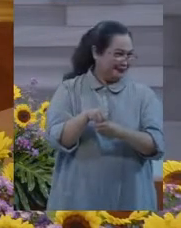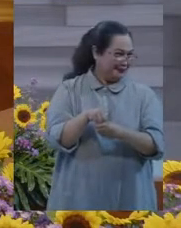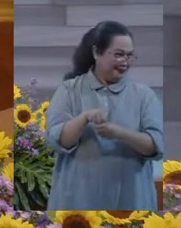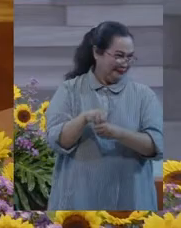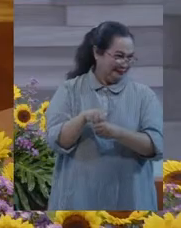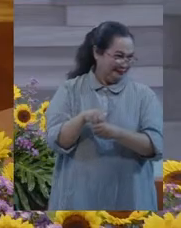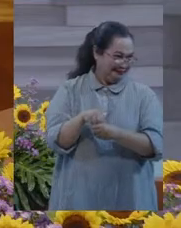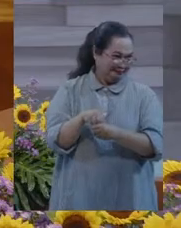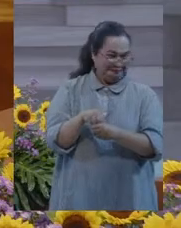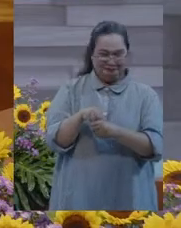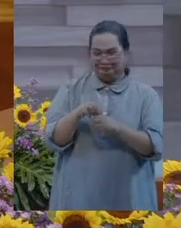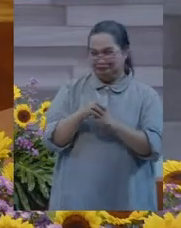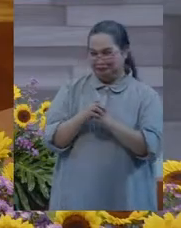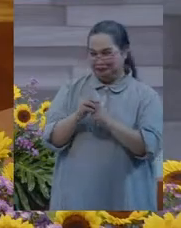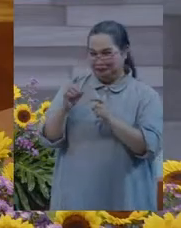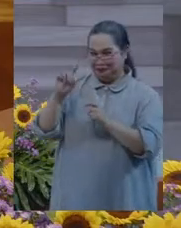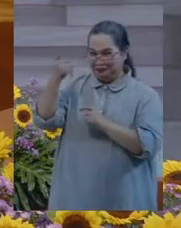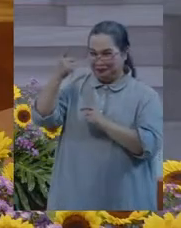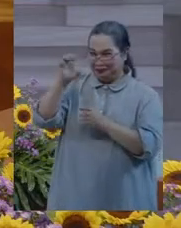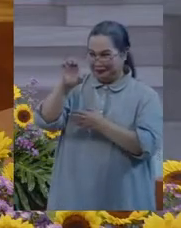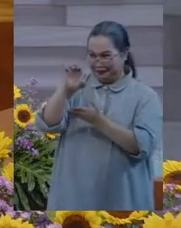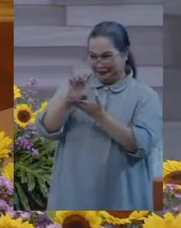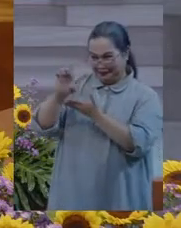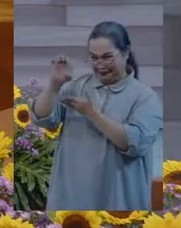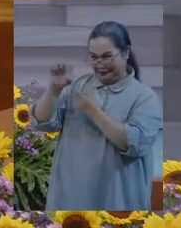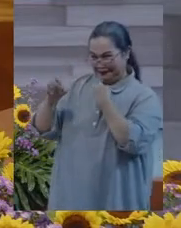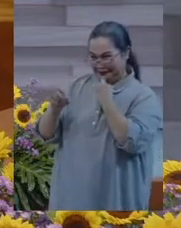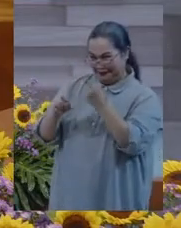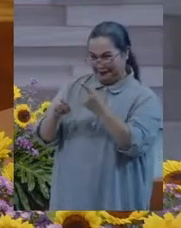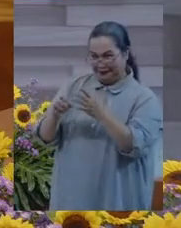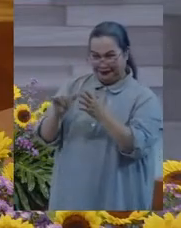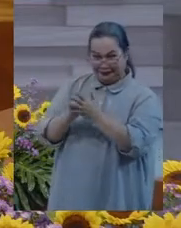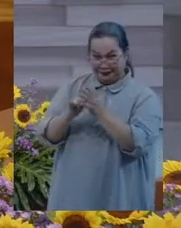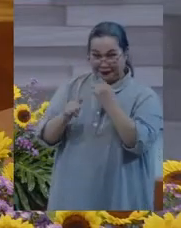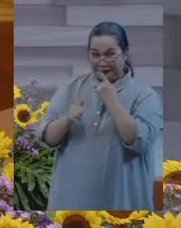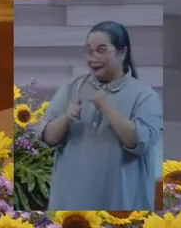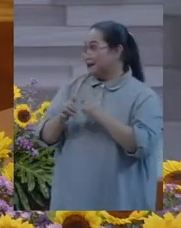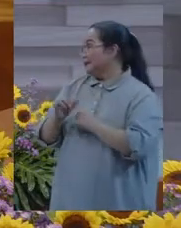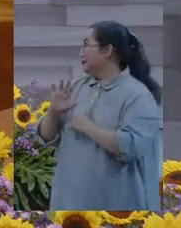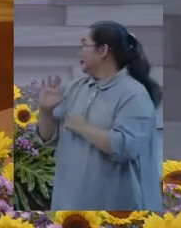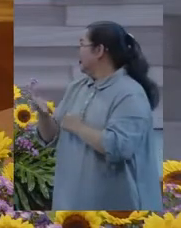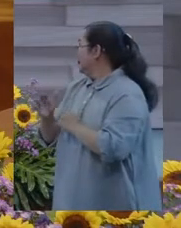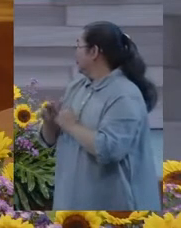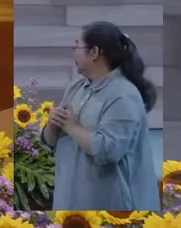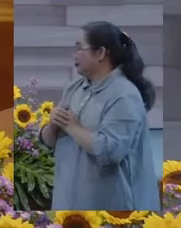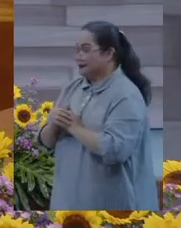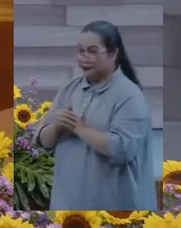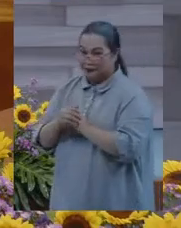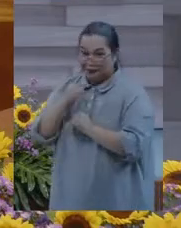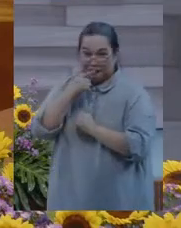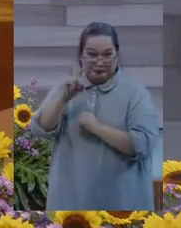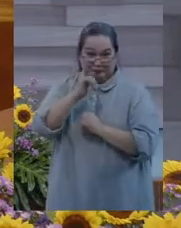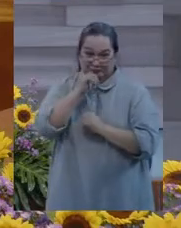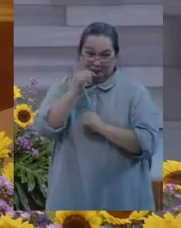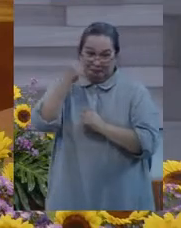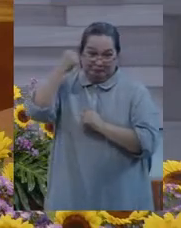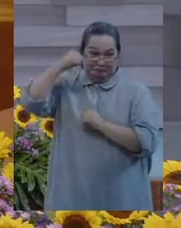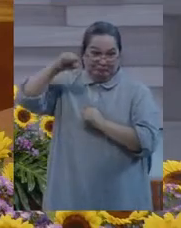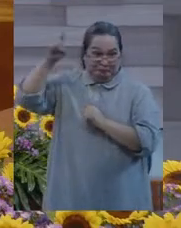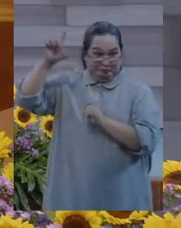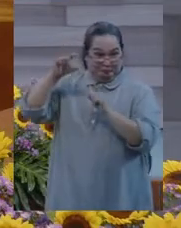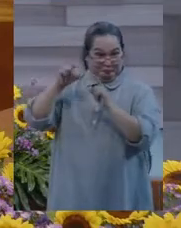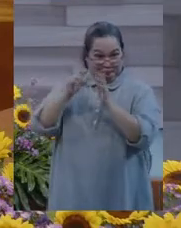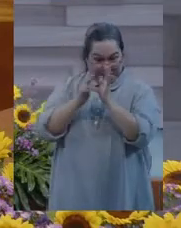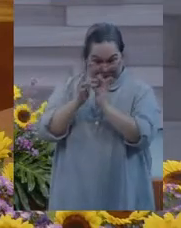Pero sa 1 Enoch, ito po ang quote. Yung quote naman niya ay hindi labag sa sinasabi ng